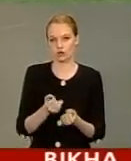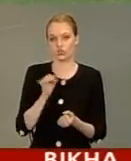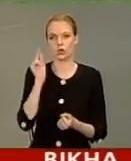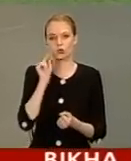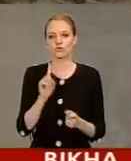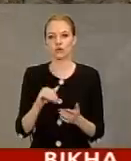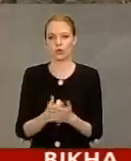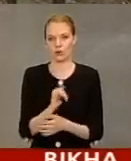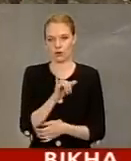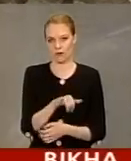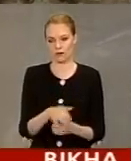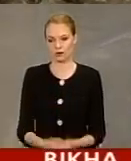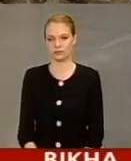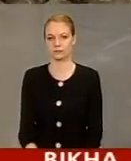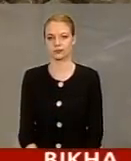вчитися чому-то новому.